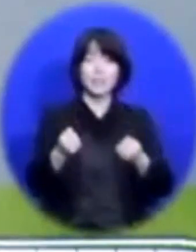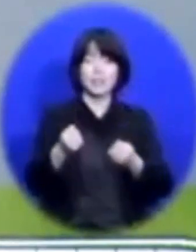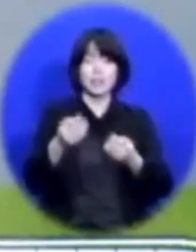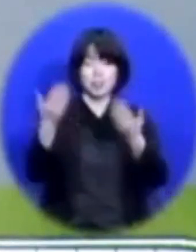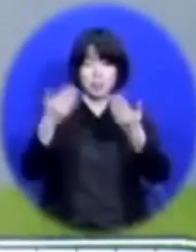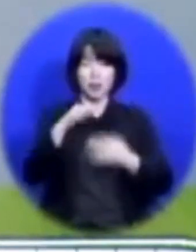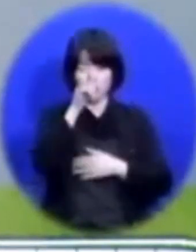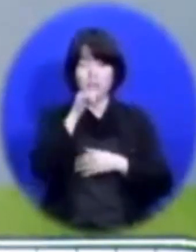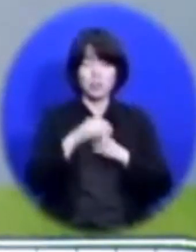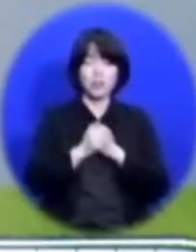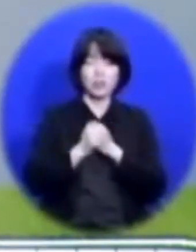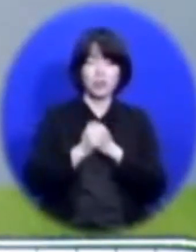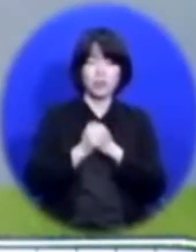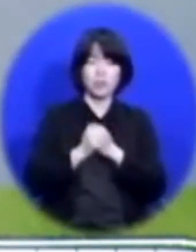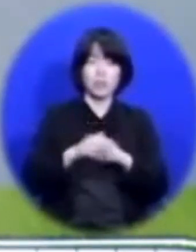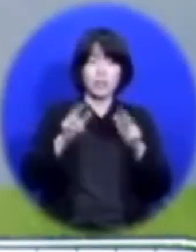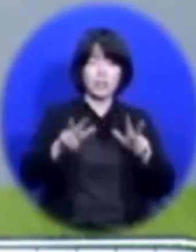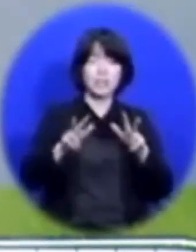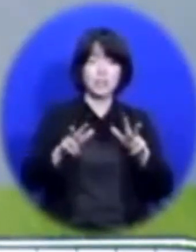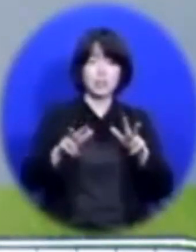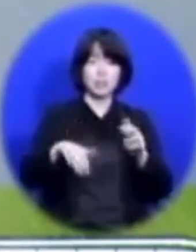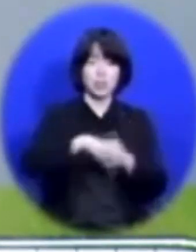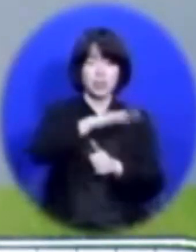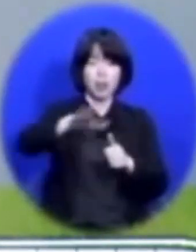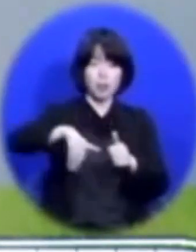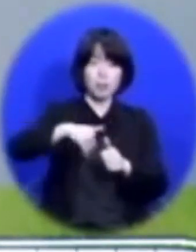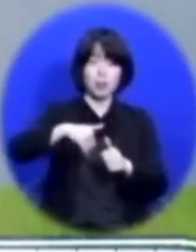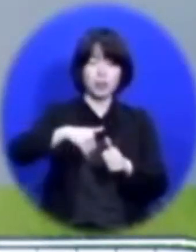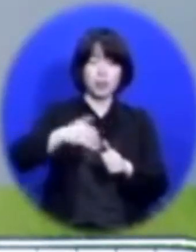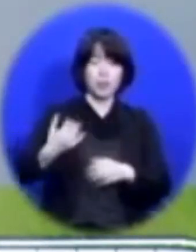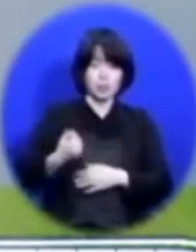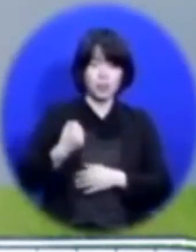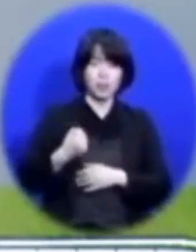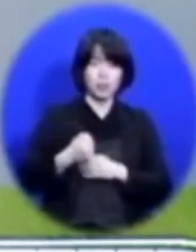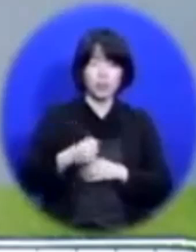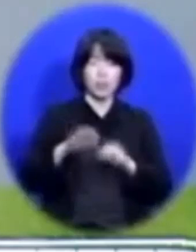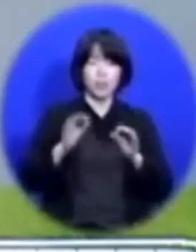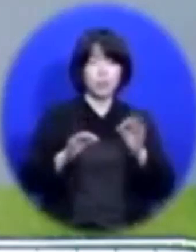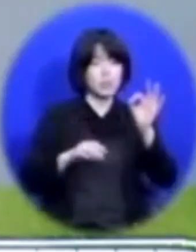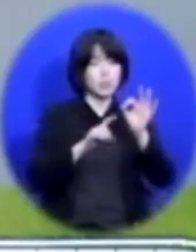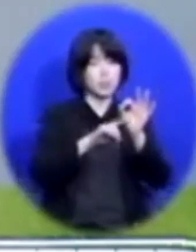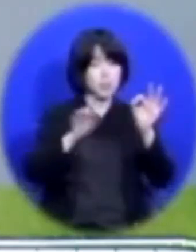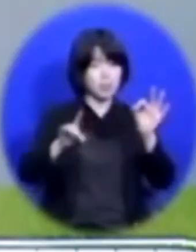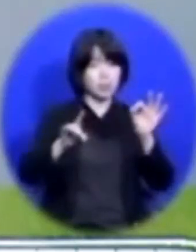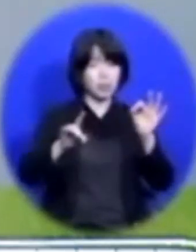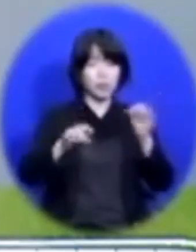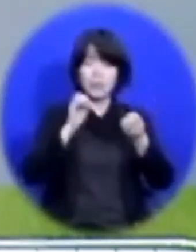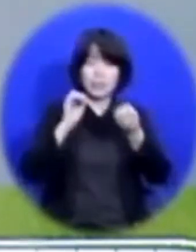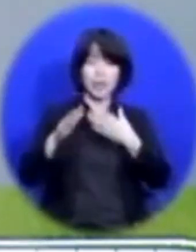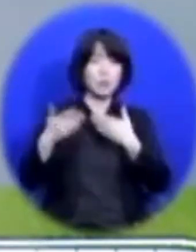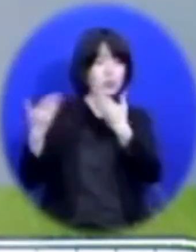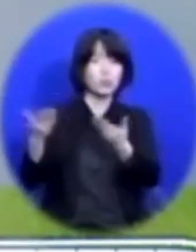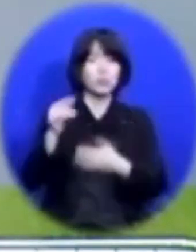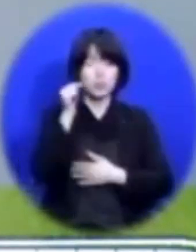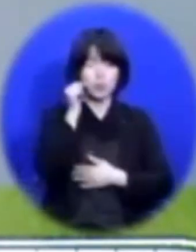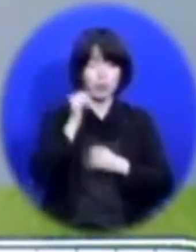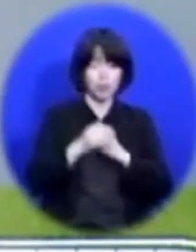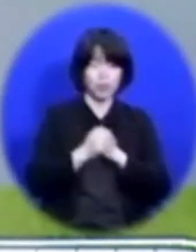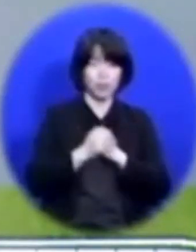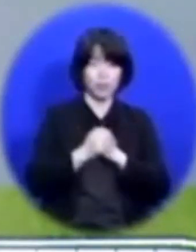.현재상황으로는그질문들중 열개에도답장을드릴수없습니다.